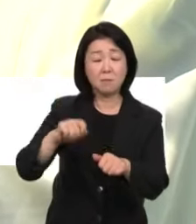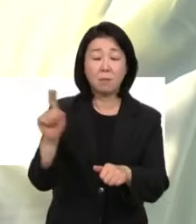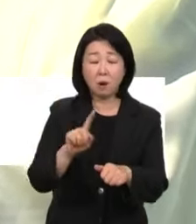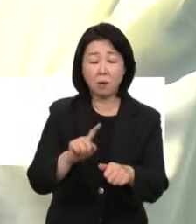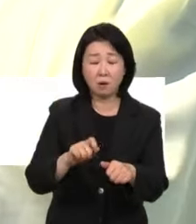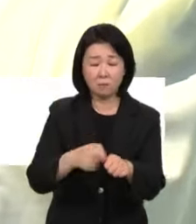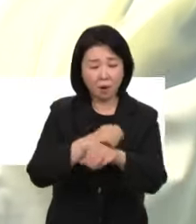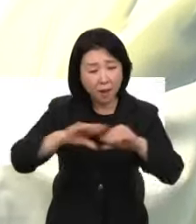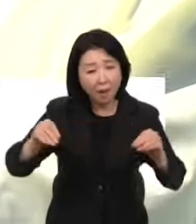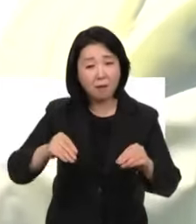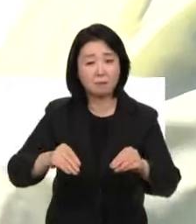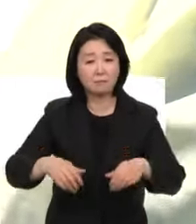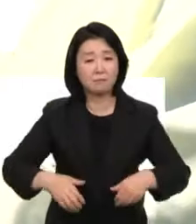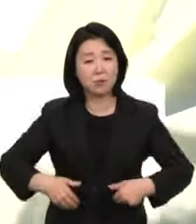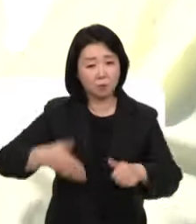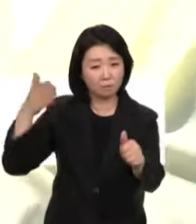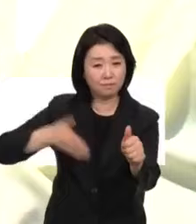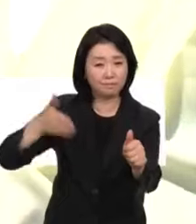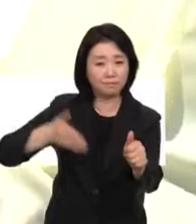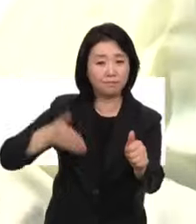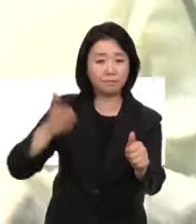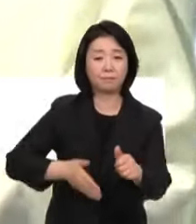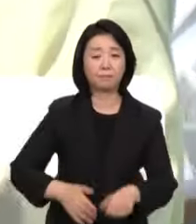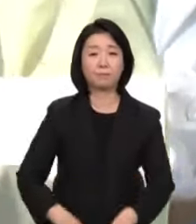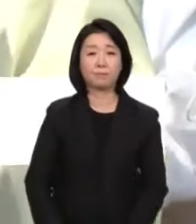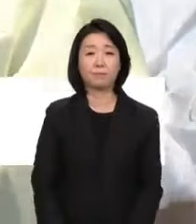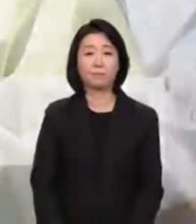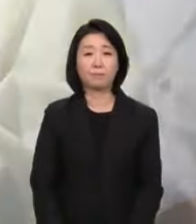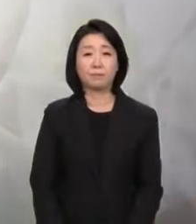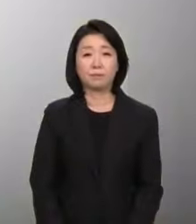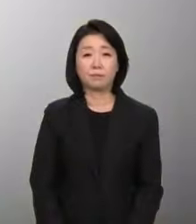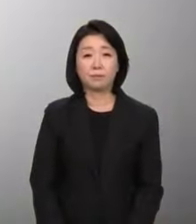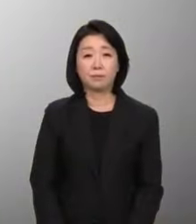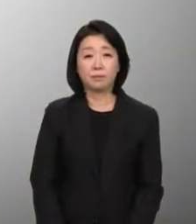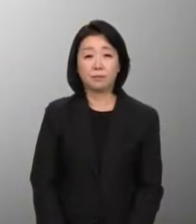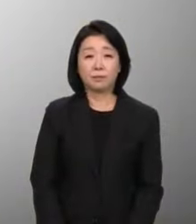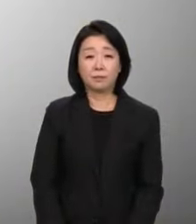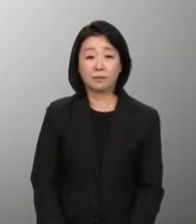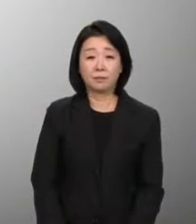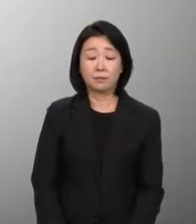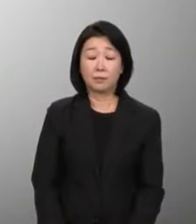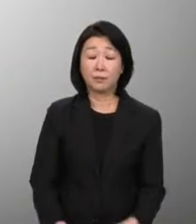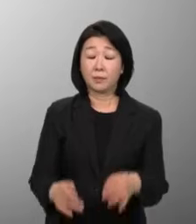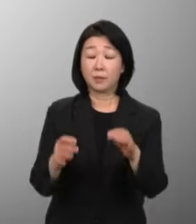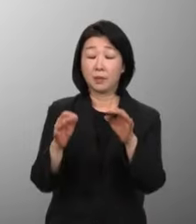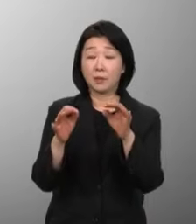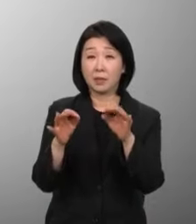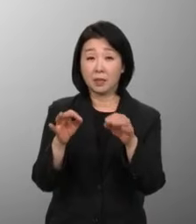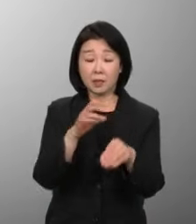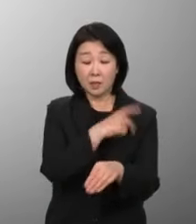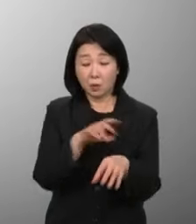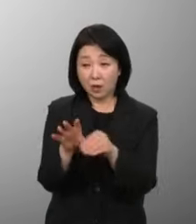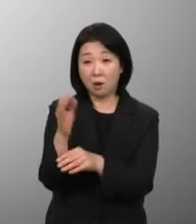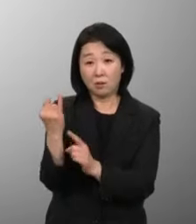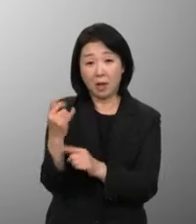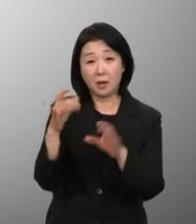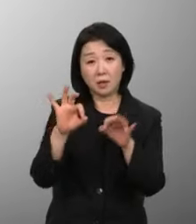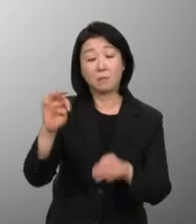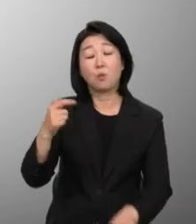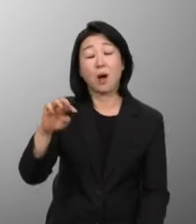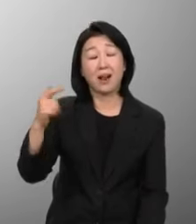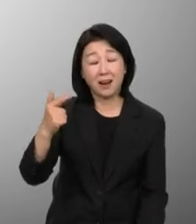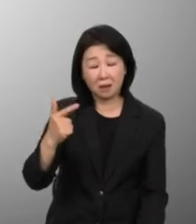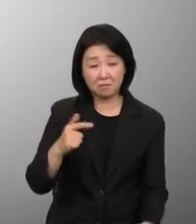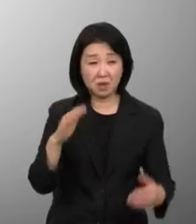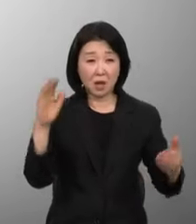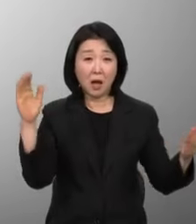조치를 해줄 것을 강력히 요구한다. 김활란 이화여대 초대 총장이 학생들을 미군 장교